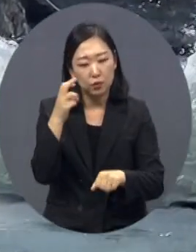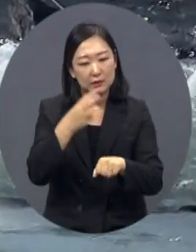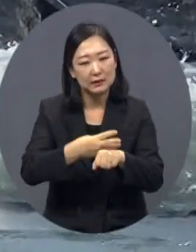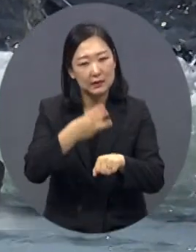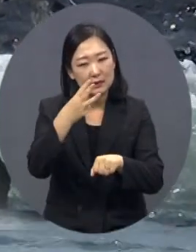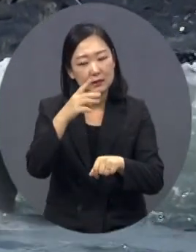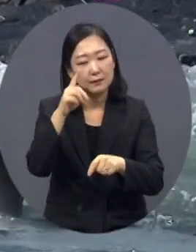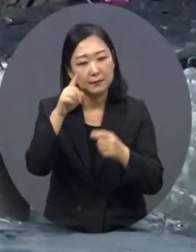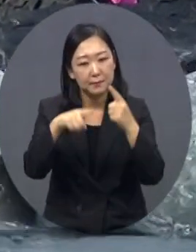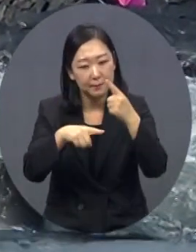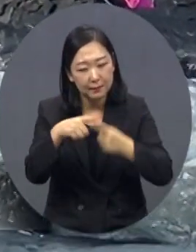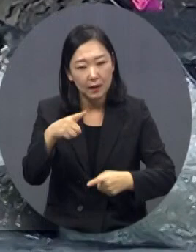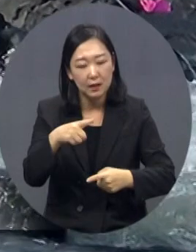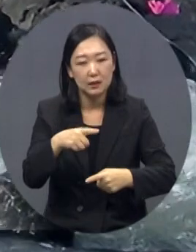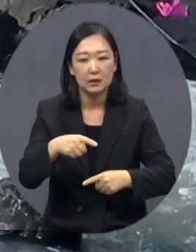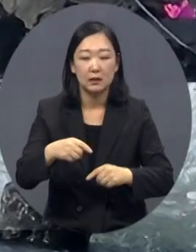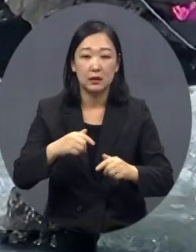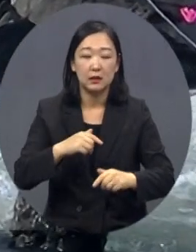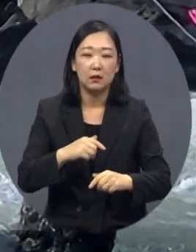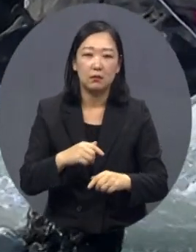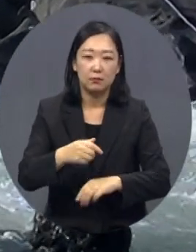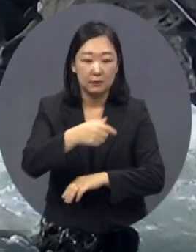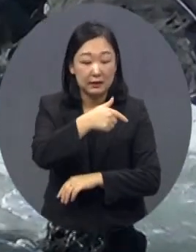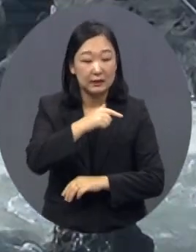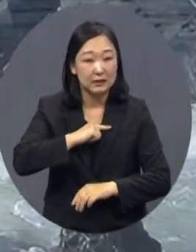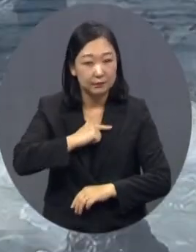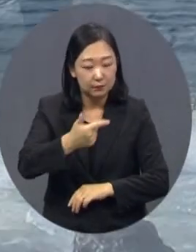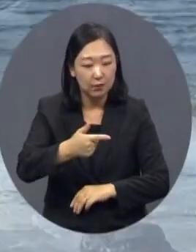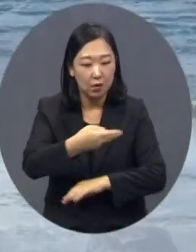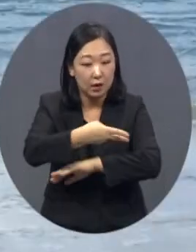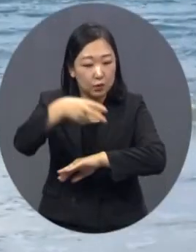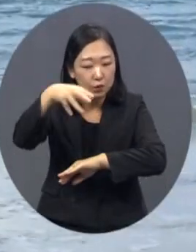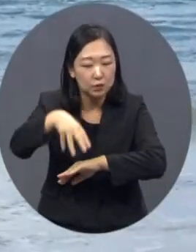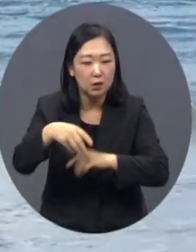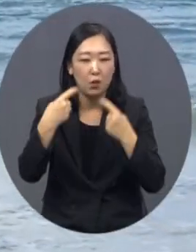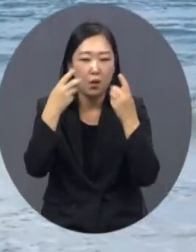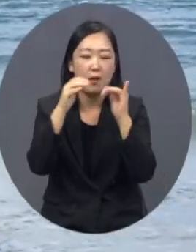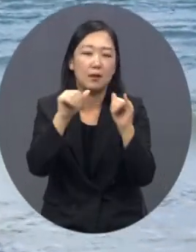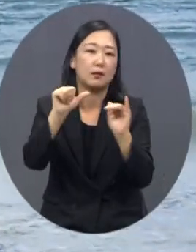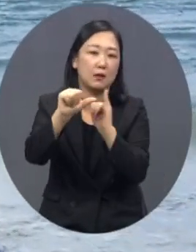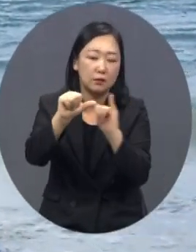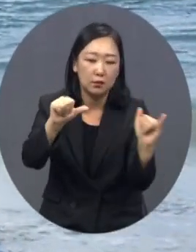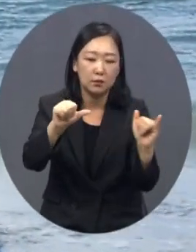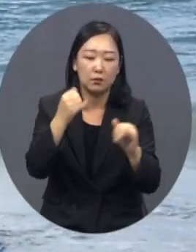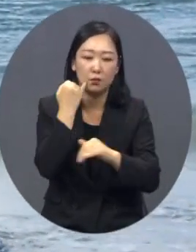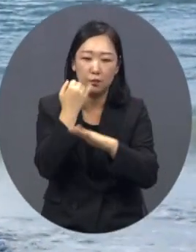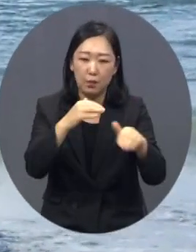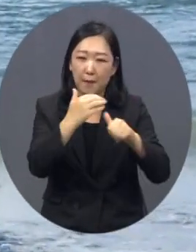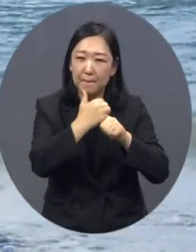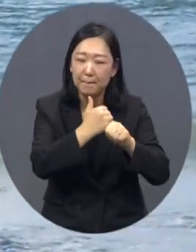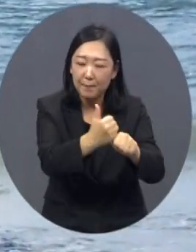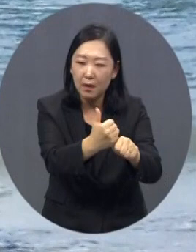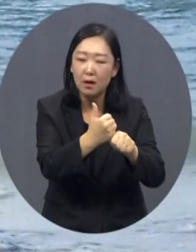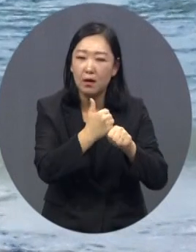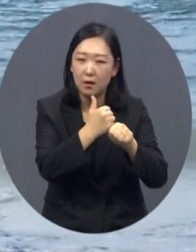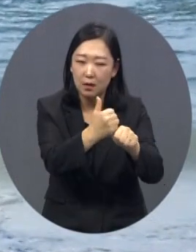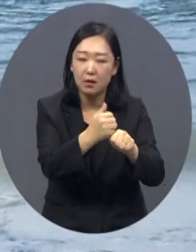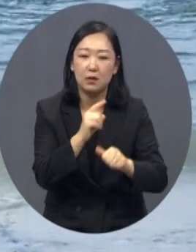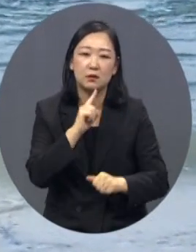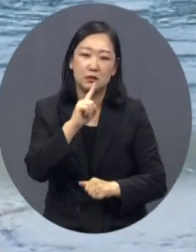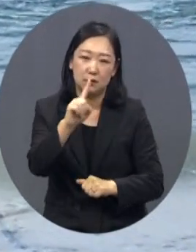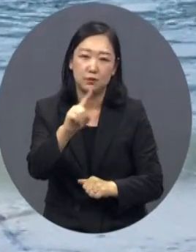제주시 구자읍 김영 해수욕장에서 물놀이를 하던 관광객 다섯 명이 조류에 휩쓸려 부표에 매달려 있다는